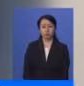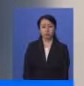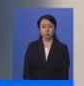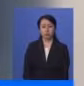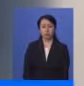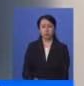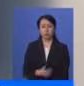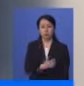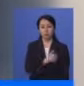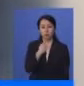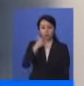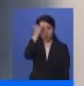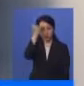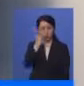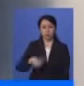Өте жақсы